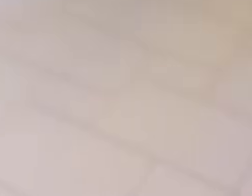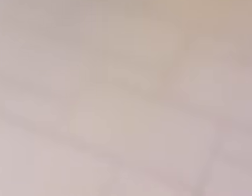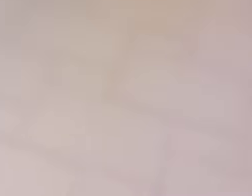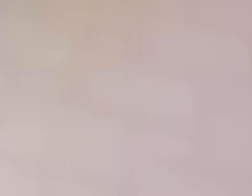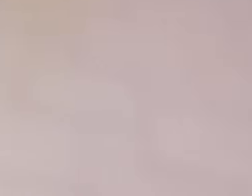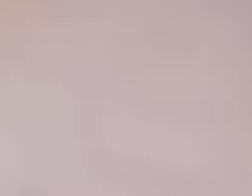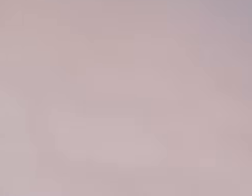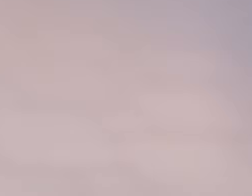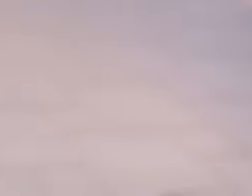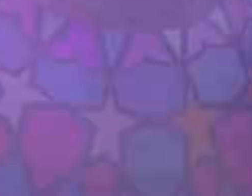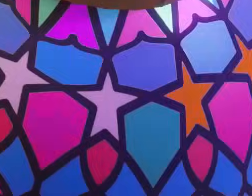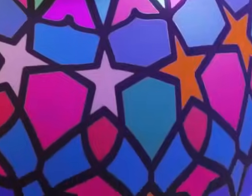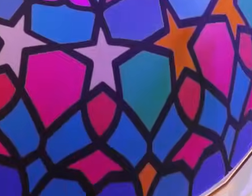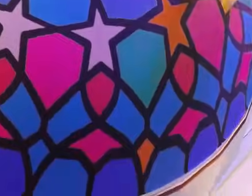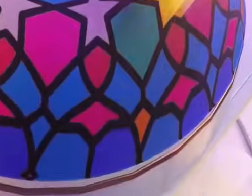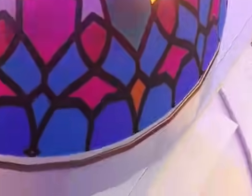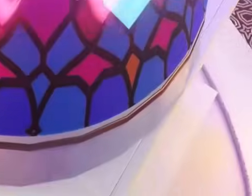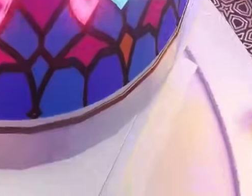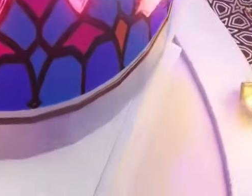hujjatai